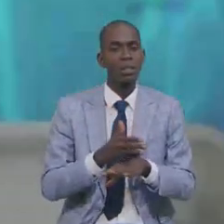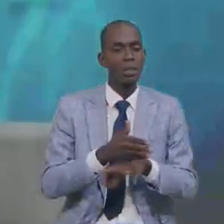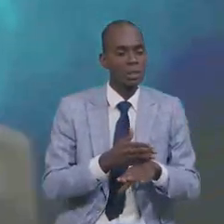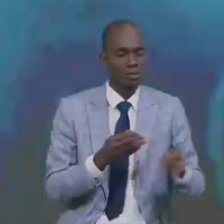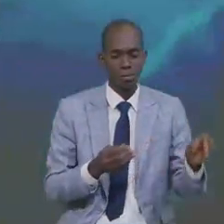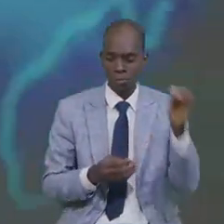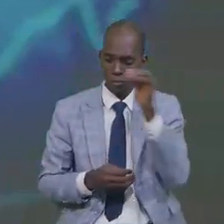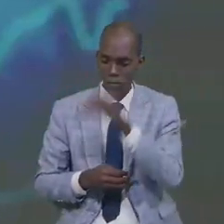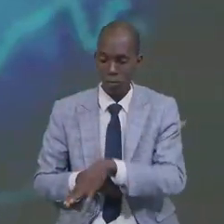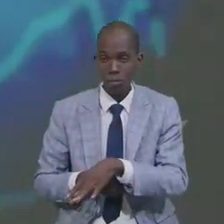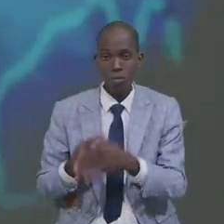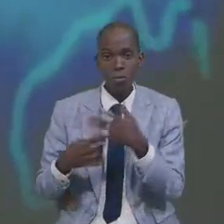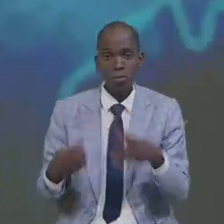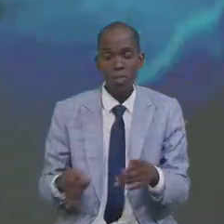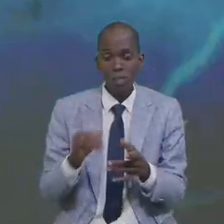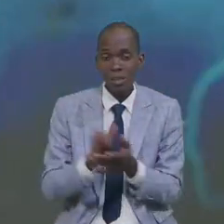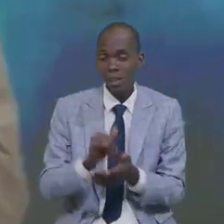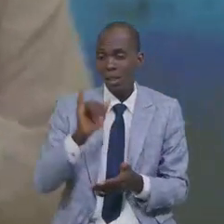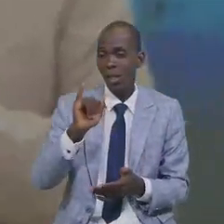jeta là. Et le fer